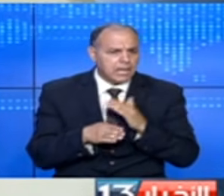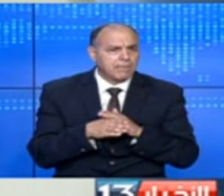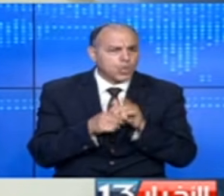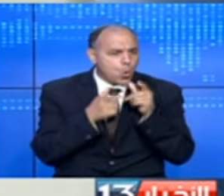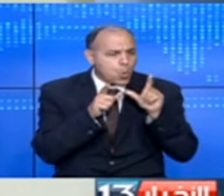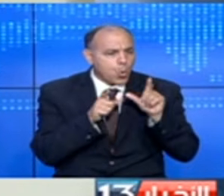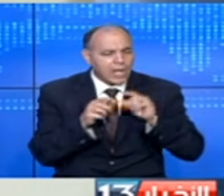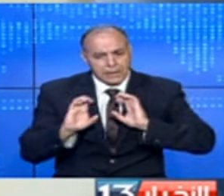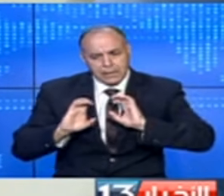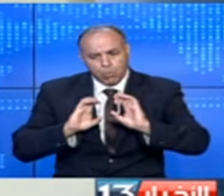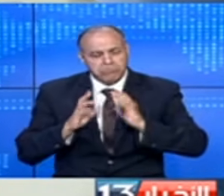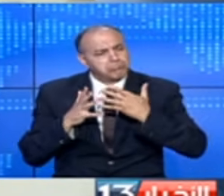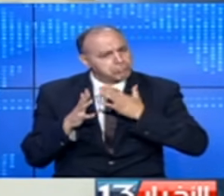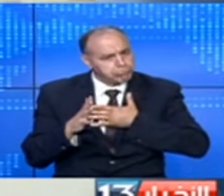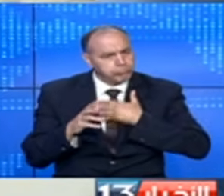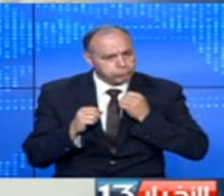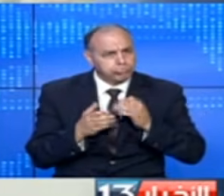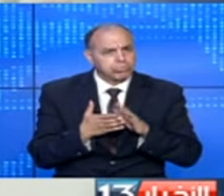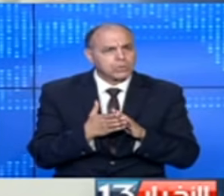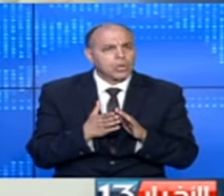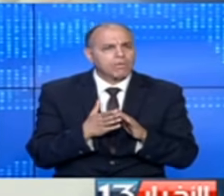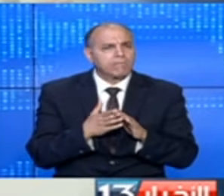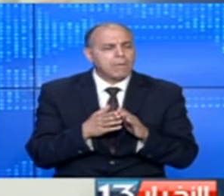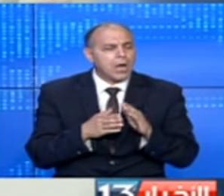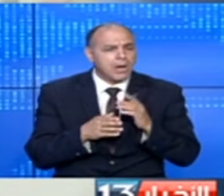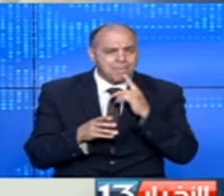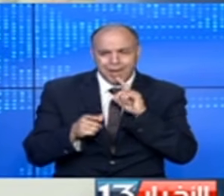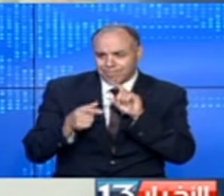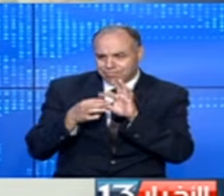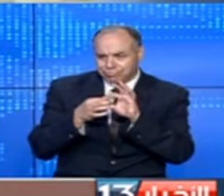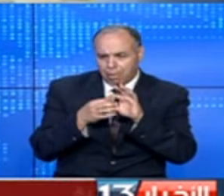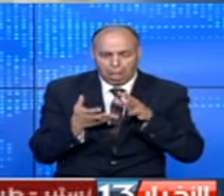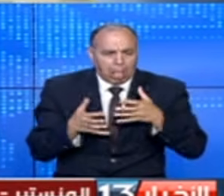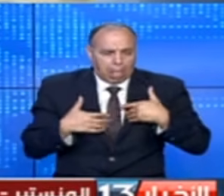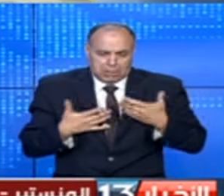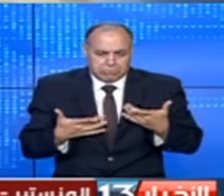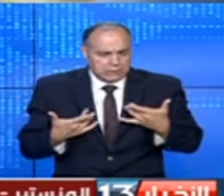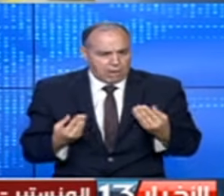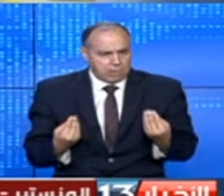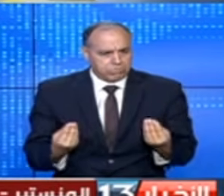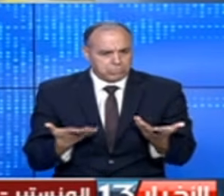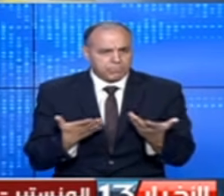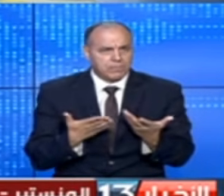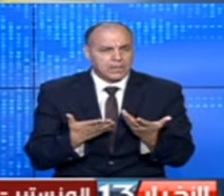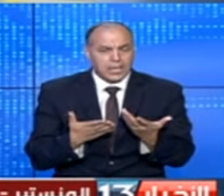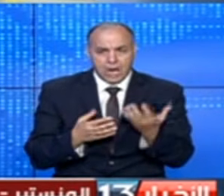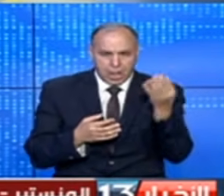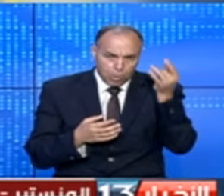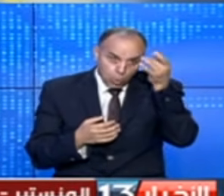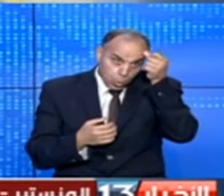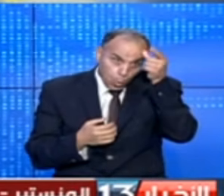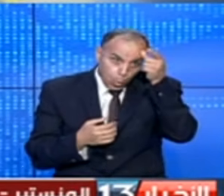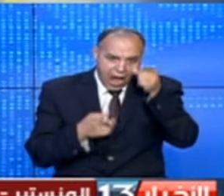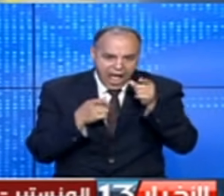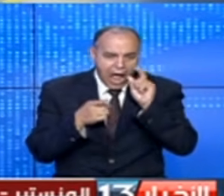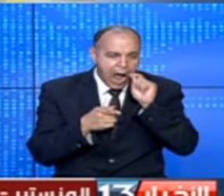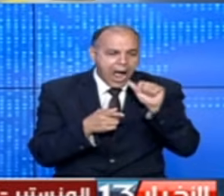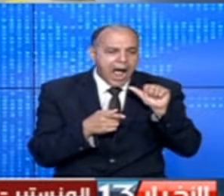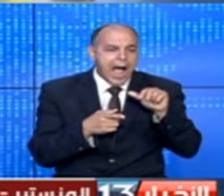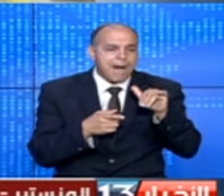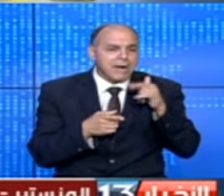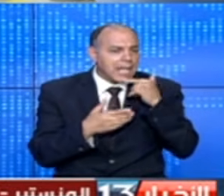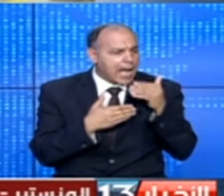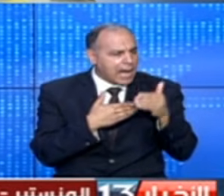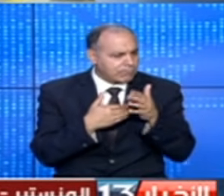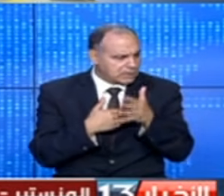اللغه والتواصل، في زاده سلوكه ما عندوش اضطرابات برشا. لقينا نسبه الذكاء نتاع احمد